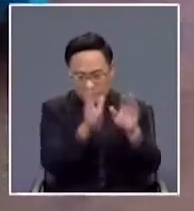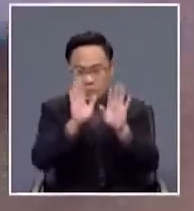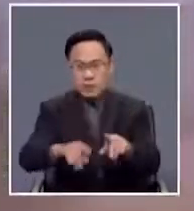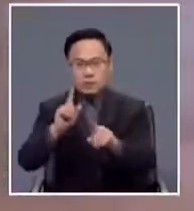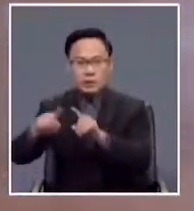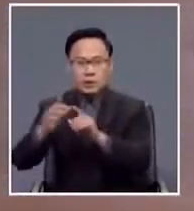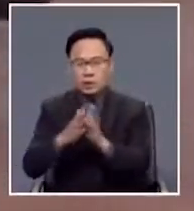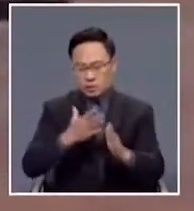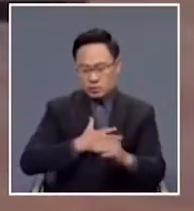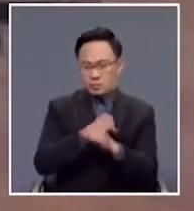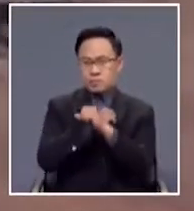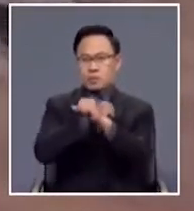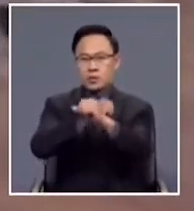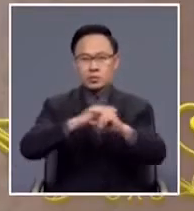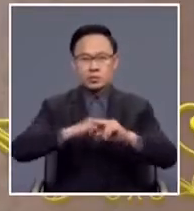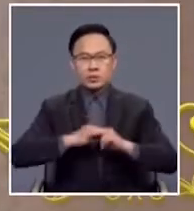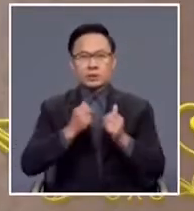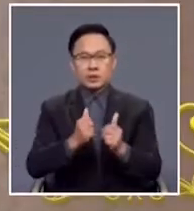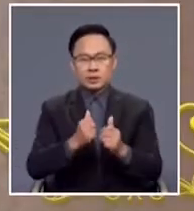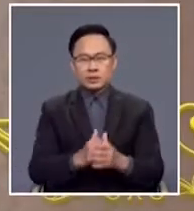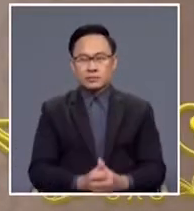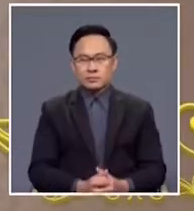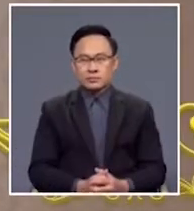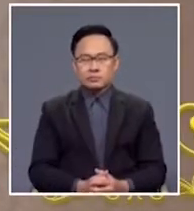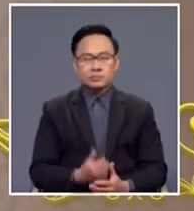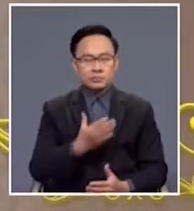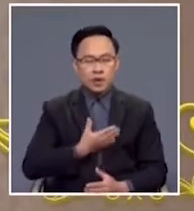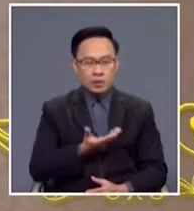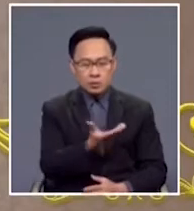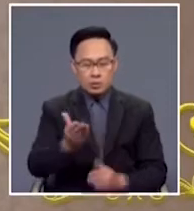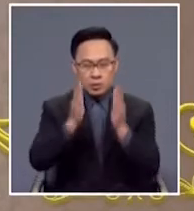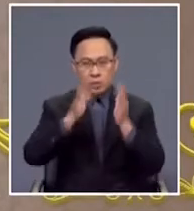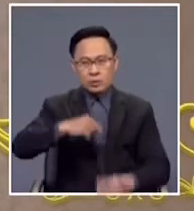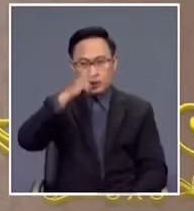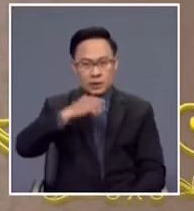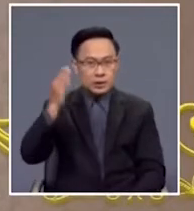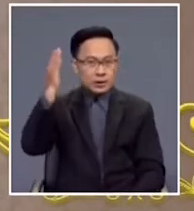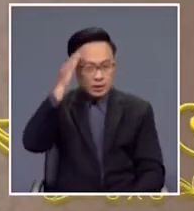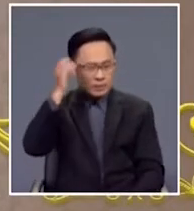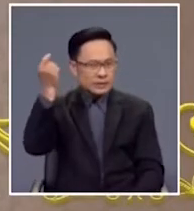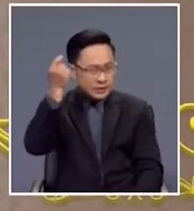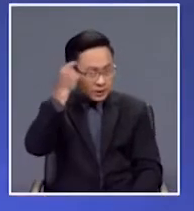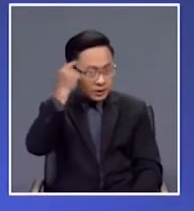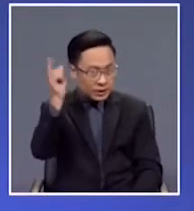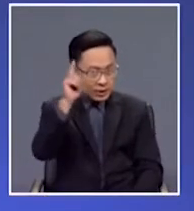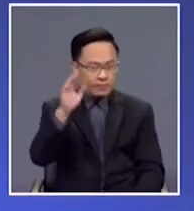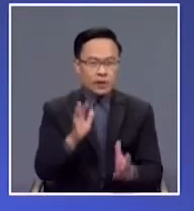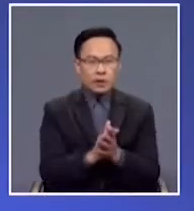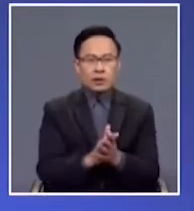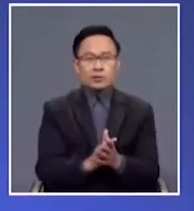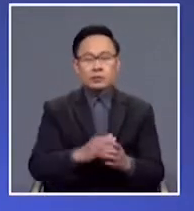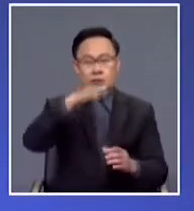างมีภูมิคุ้มกันที่ดีนะครับสิ่งที่ผมอยากให้คนไทยได้รับรู้และตรึกตรองไม่ว่าจะเป็นคนไทย